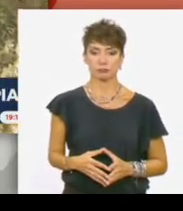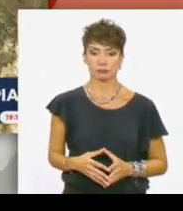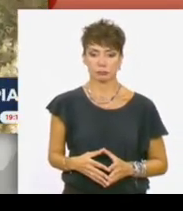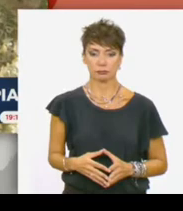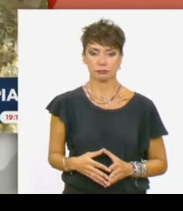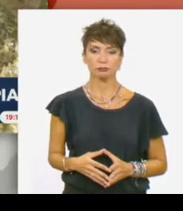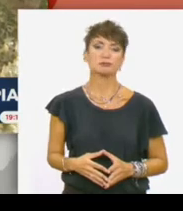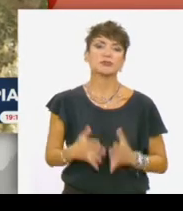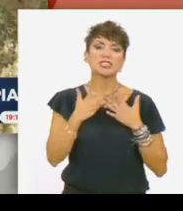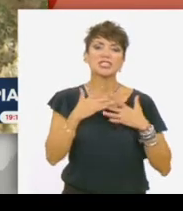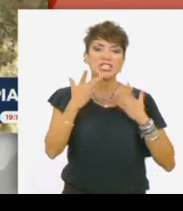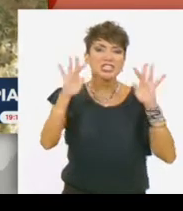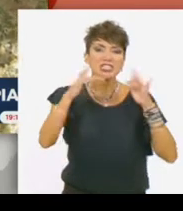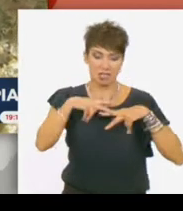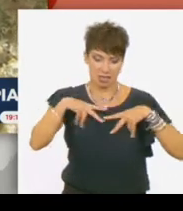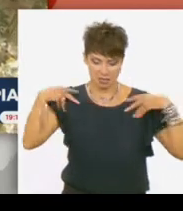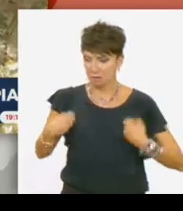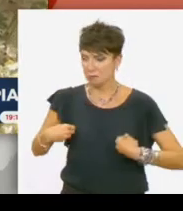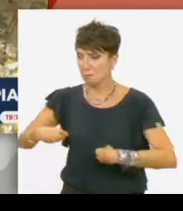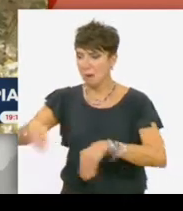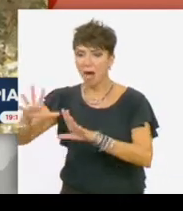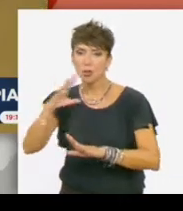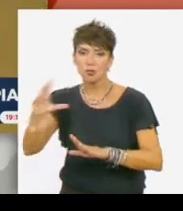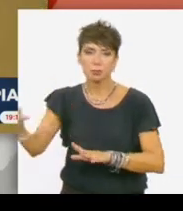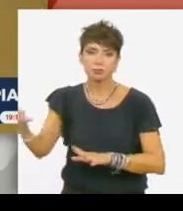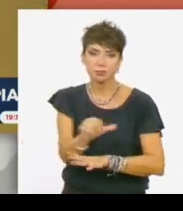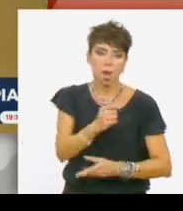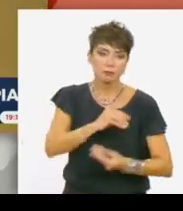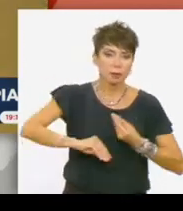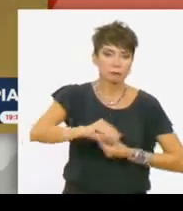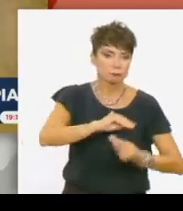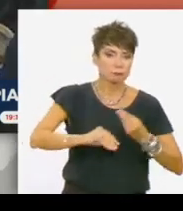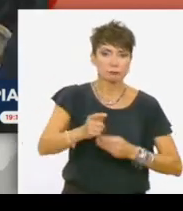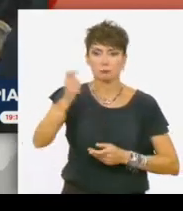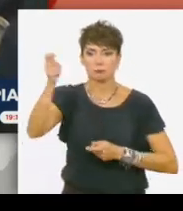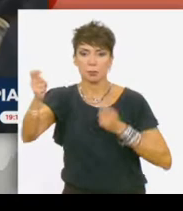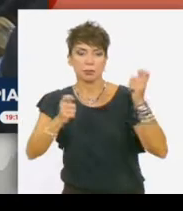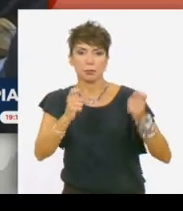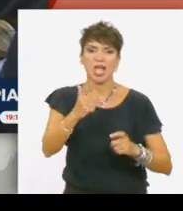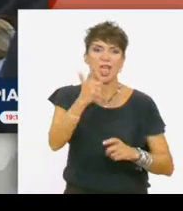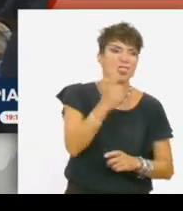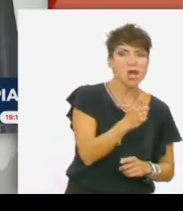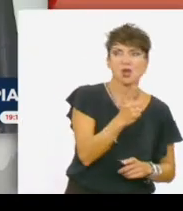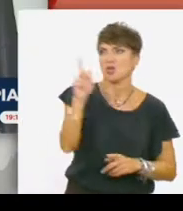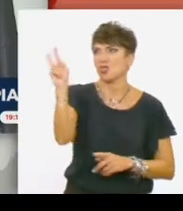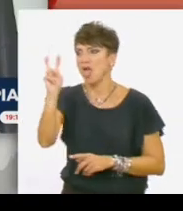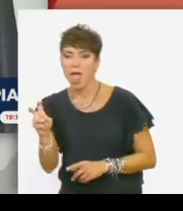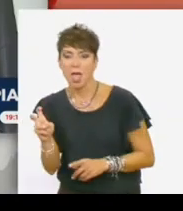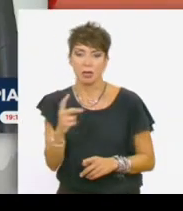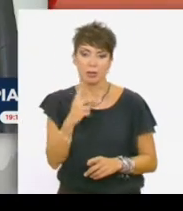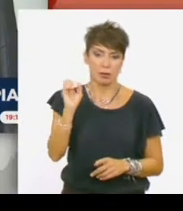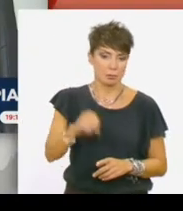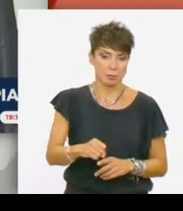Έχει δώσει τα χρυσαυγά του και μπορεί να τα βγάλει πέρα εις πέρα οικογενειακός. Ο λογαριασμός είχε πάρει ένα δάνειο από την τράπεζα, είχε το ΕΗ. Μου έχουν